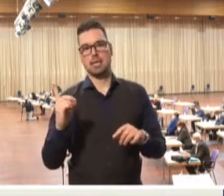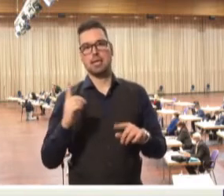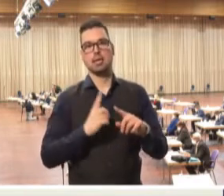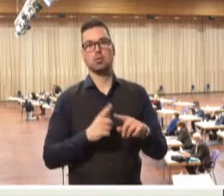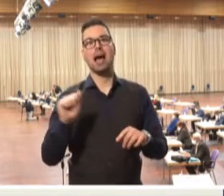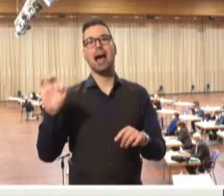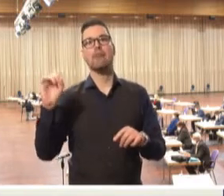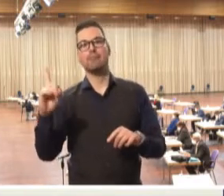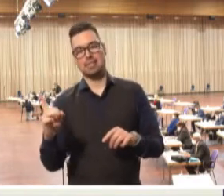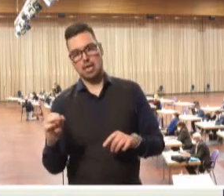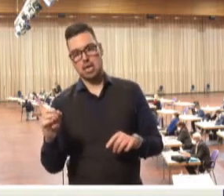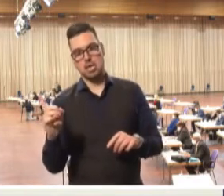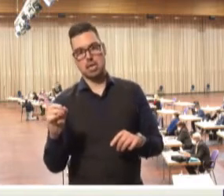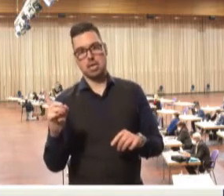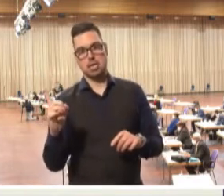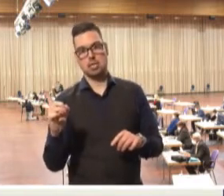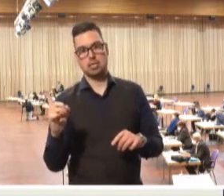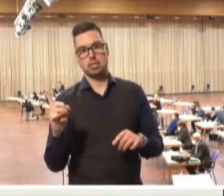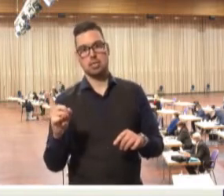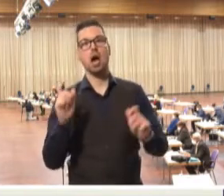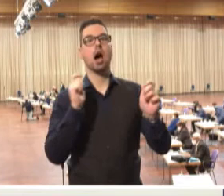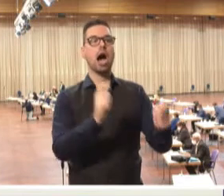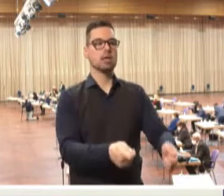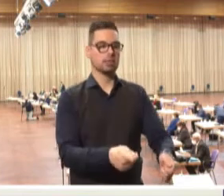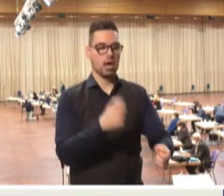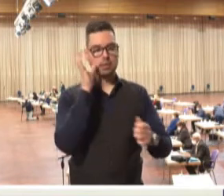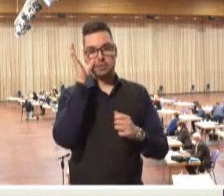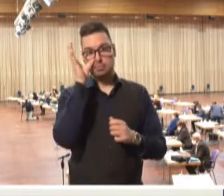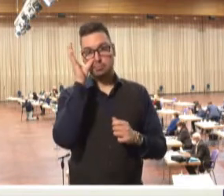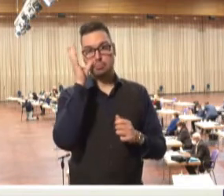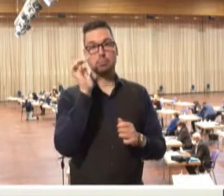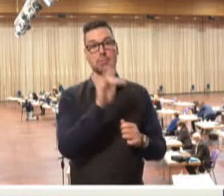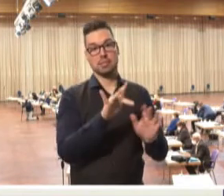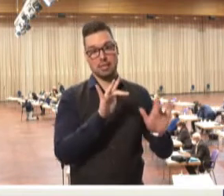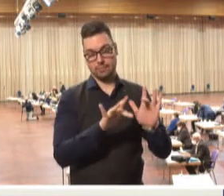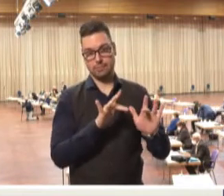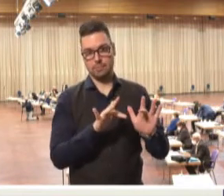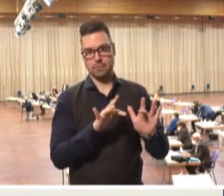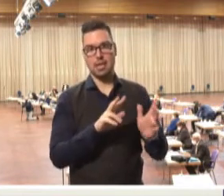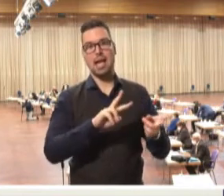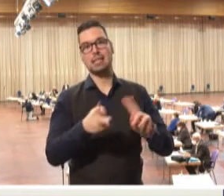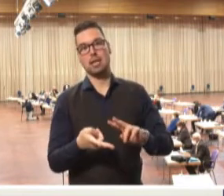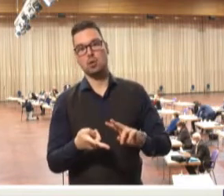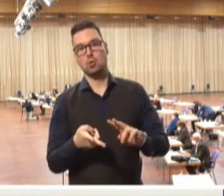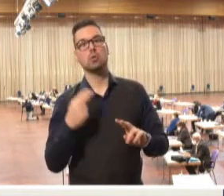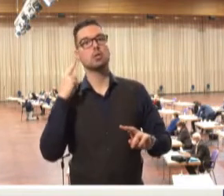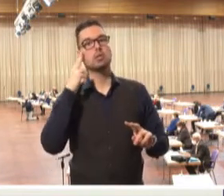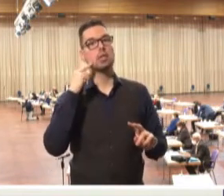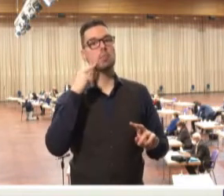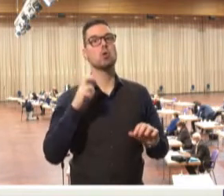und der AfD-Landtagsfraktion eingebrachten Antrags betreffend Änderung der Bezeichnung